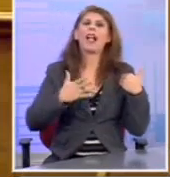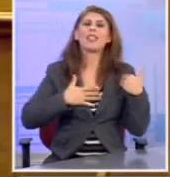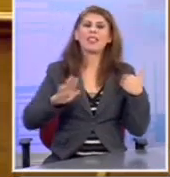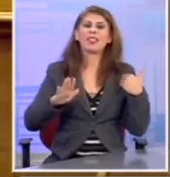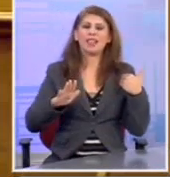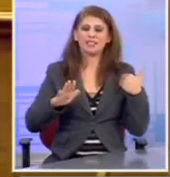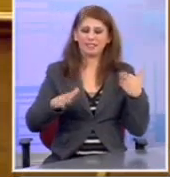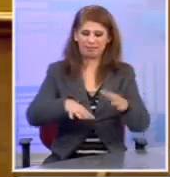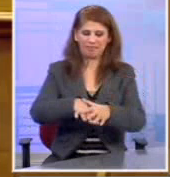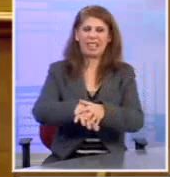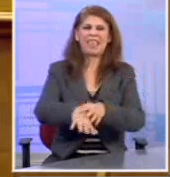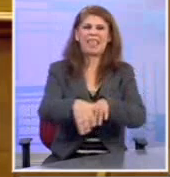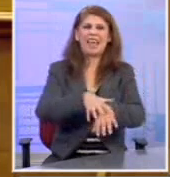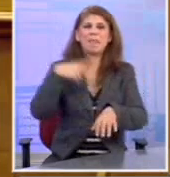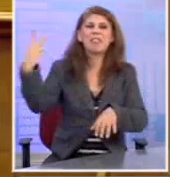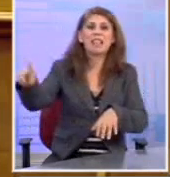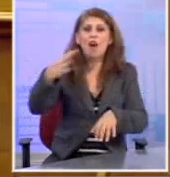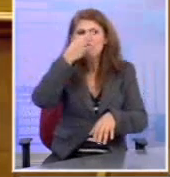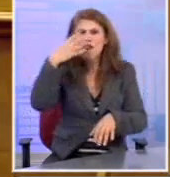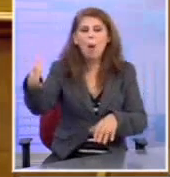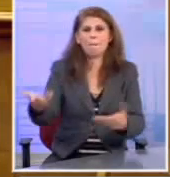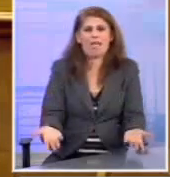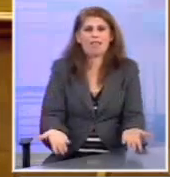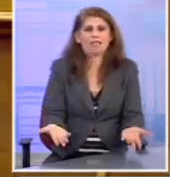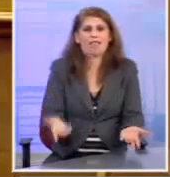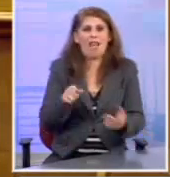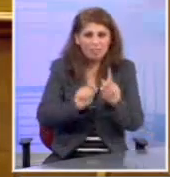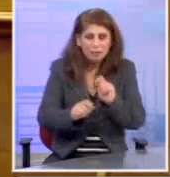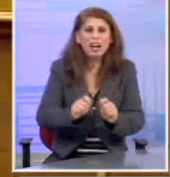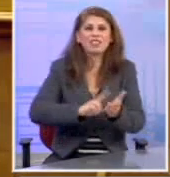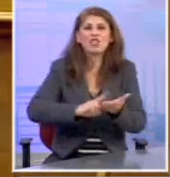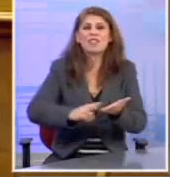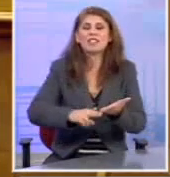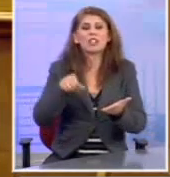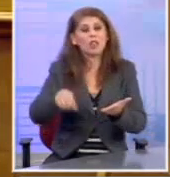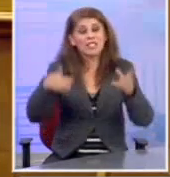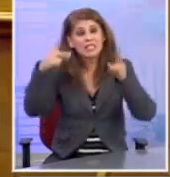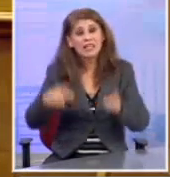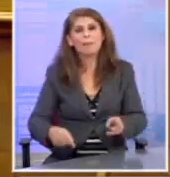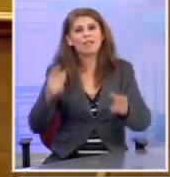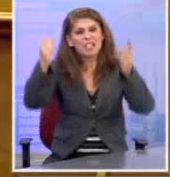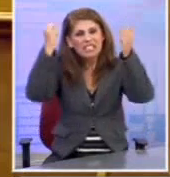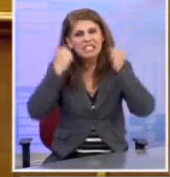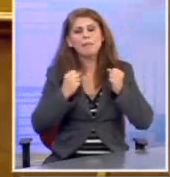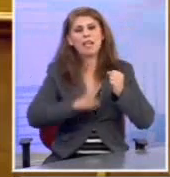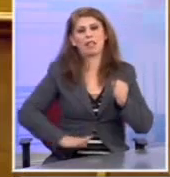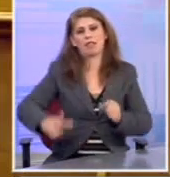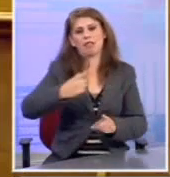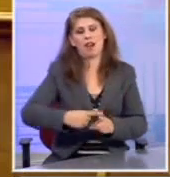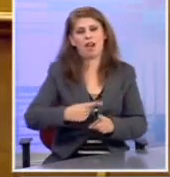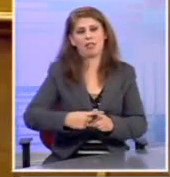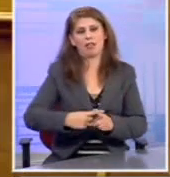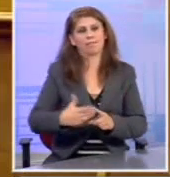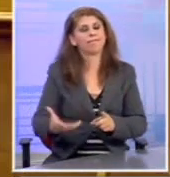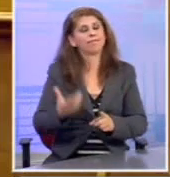τα χέρια σας με τα δικά σας άπλυτα, τουλάχιστον σταματήστε να είστε επιζήμιοι για τον τόπο.